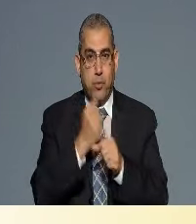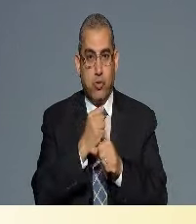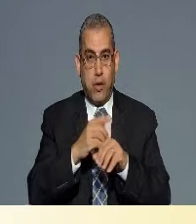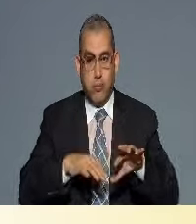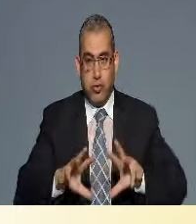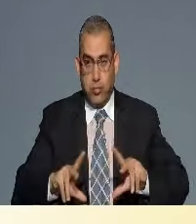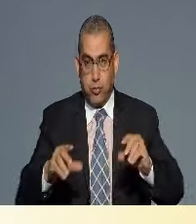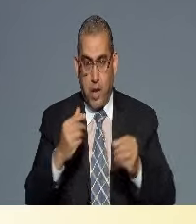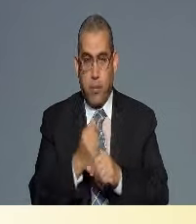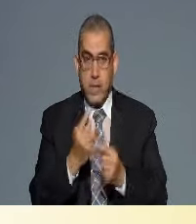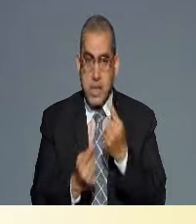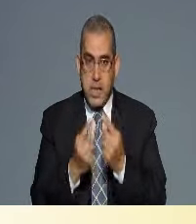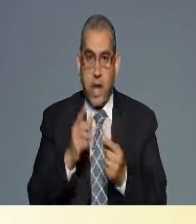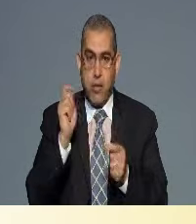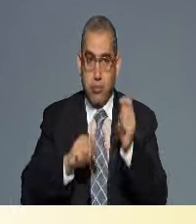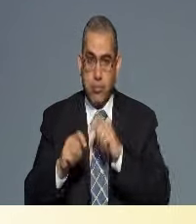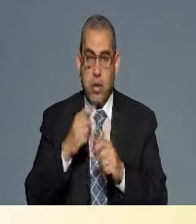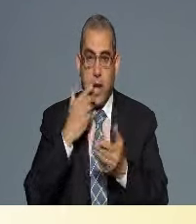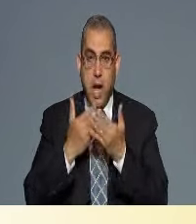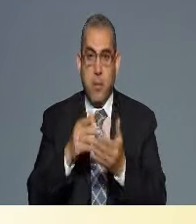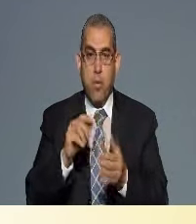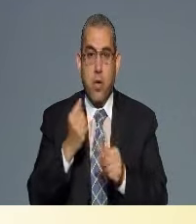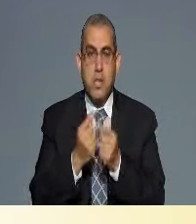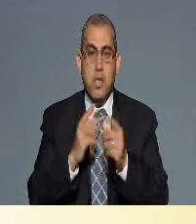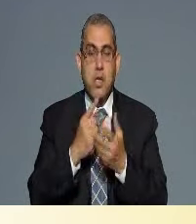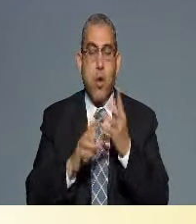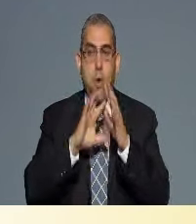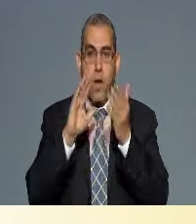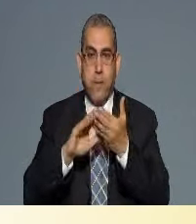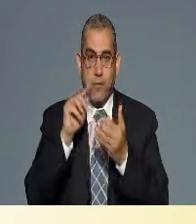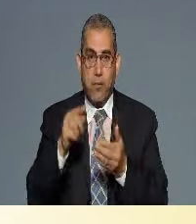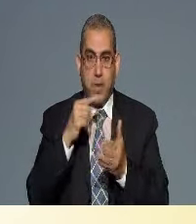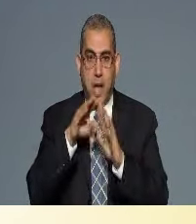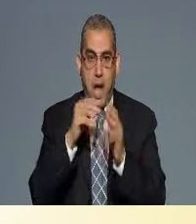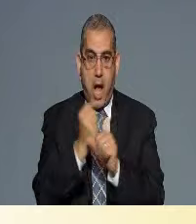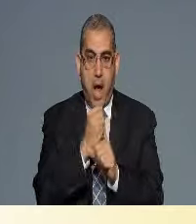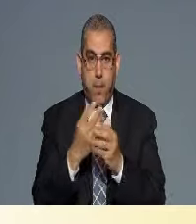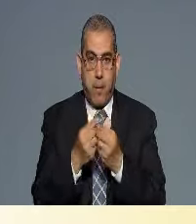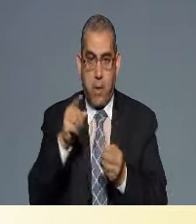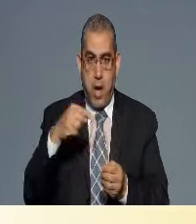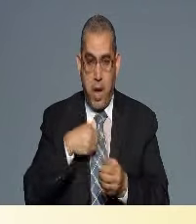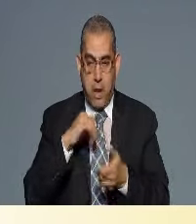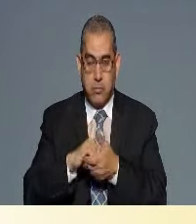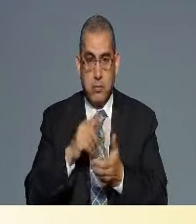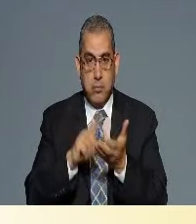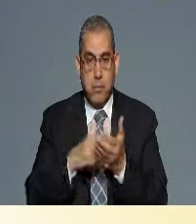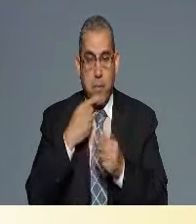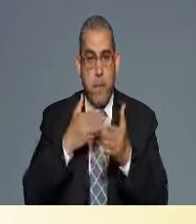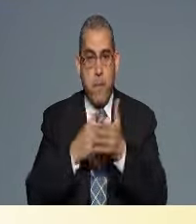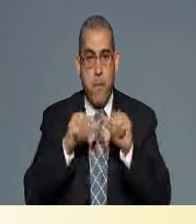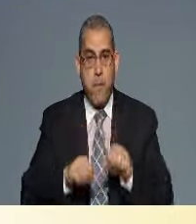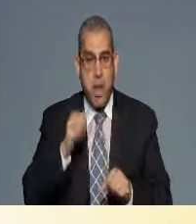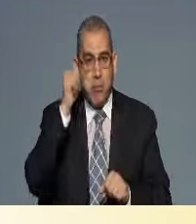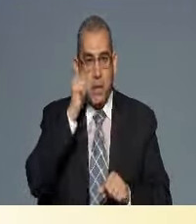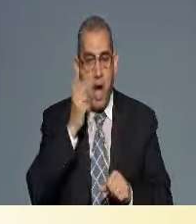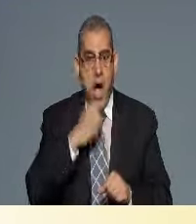مجال الاستزراع أو في مجال الخدمات الزراعية اللي بتتعامل مع الجهاز، وأيضا المكاتب الاستشارية. احنا بنتكلم في